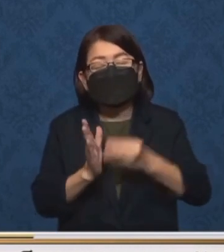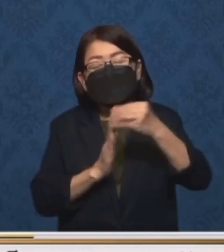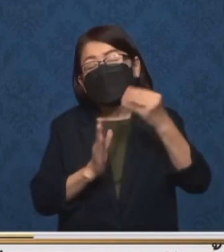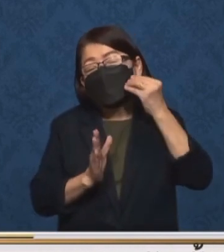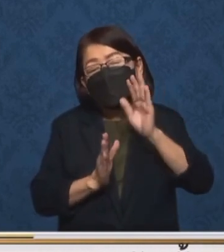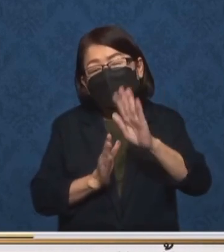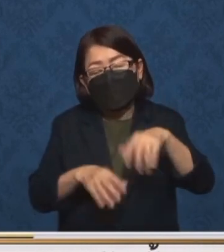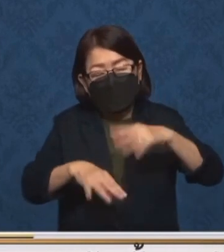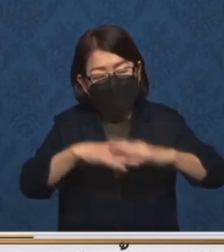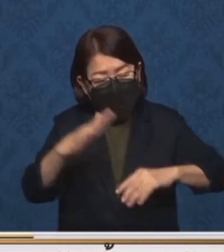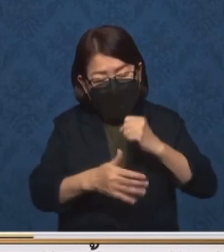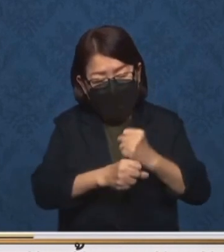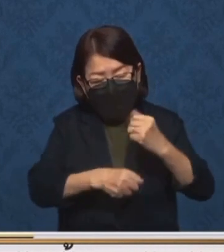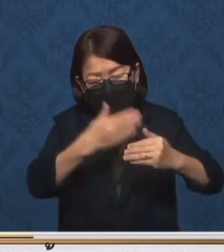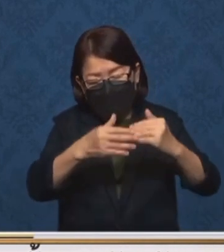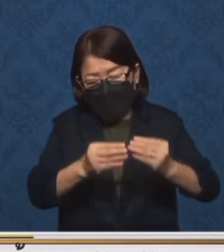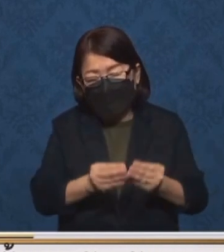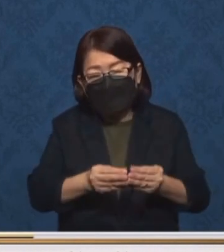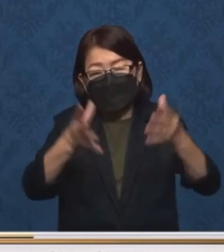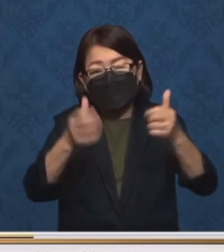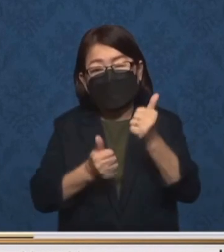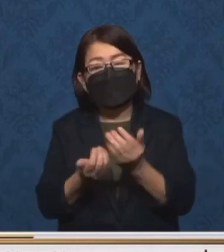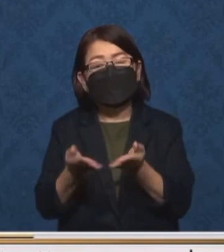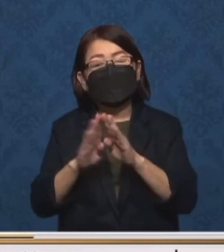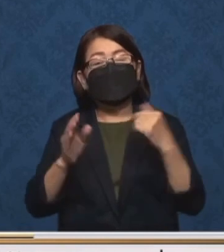กว้างขึ้นในชุมชน และในครอบครัอครั้ง